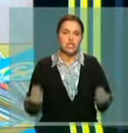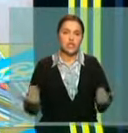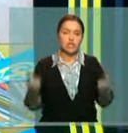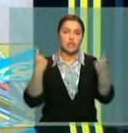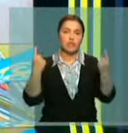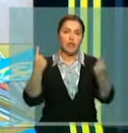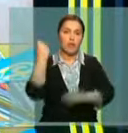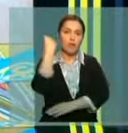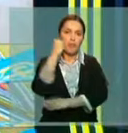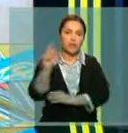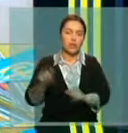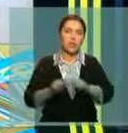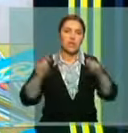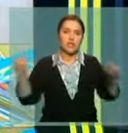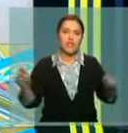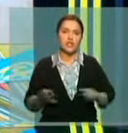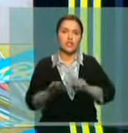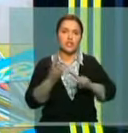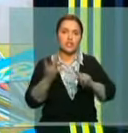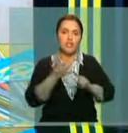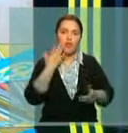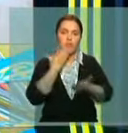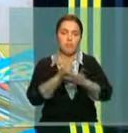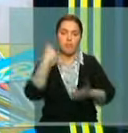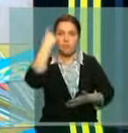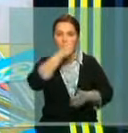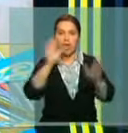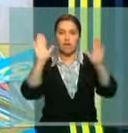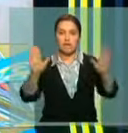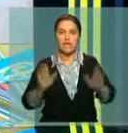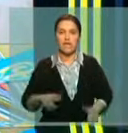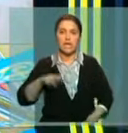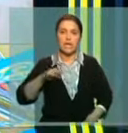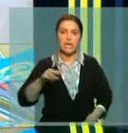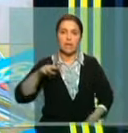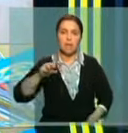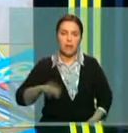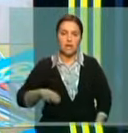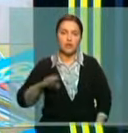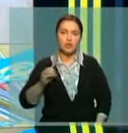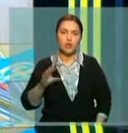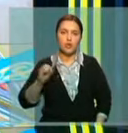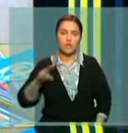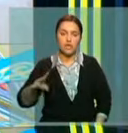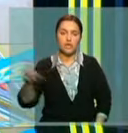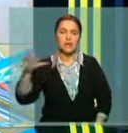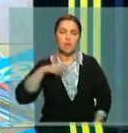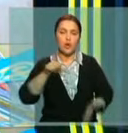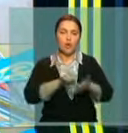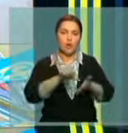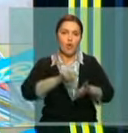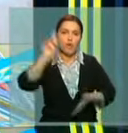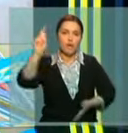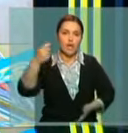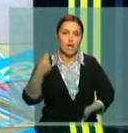А сейчас, к юбилею Победы, он открывает уже четвертую персональную выставку. Липат Семин – фронтовик, прошедший всю